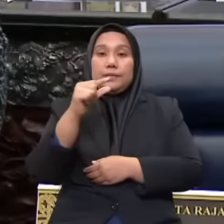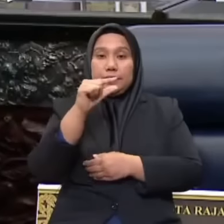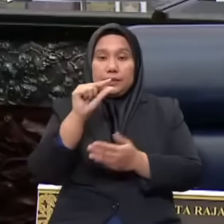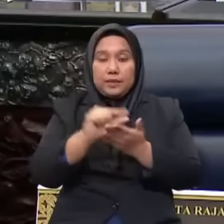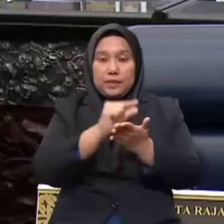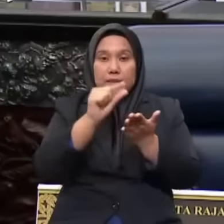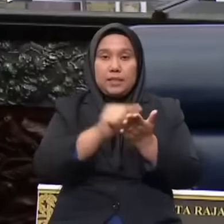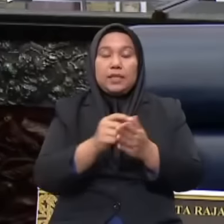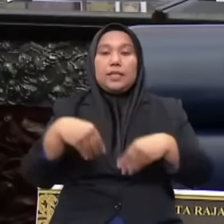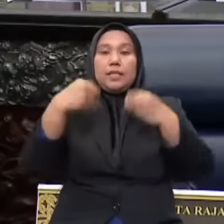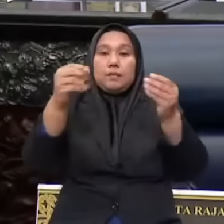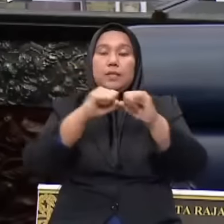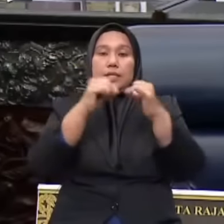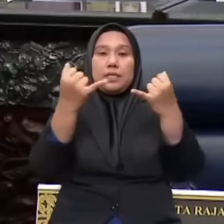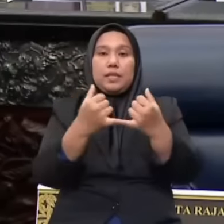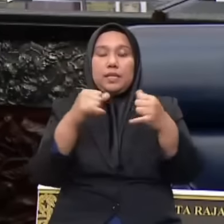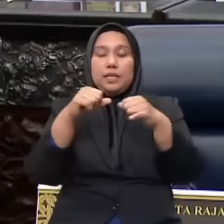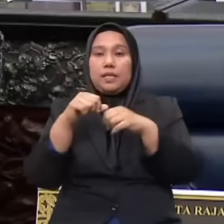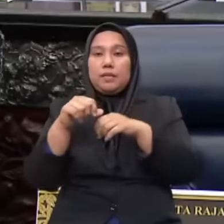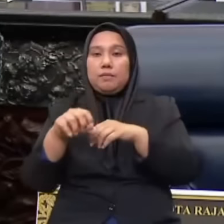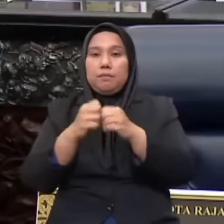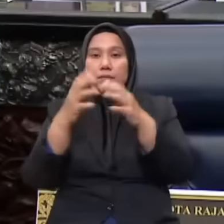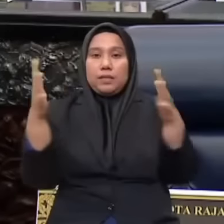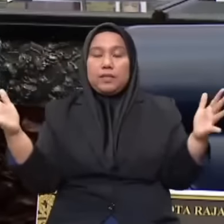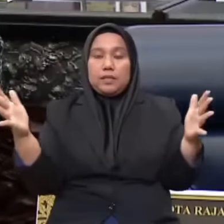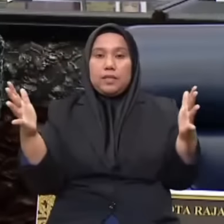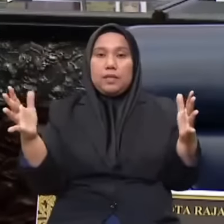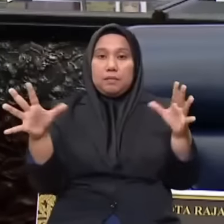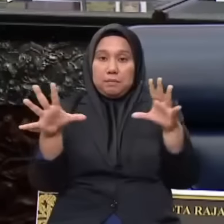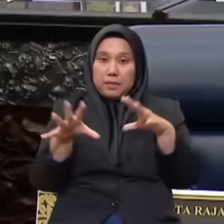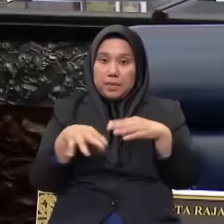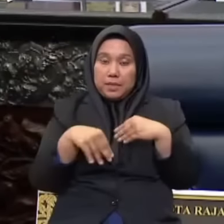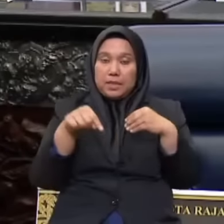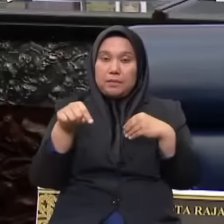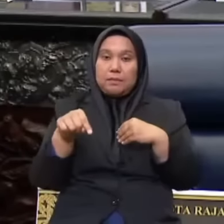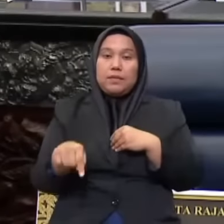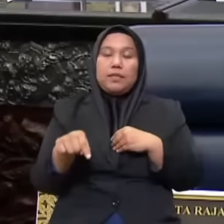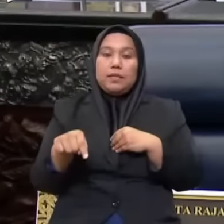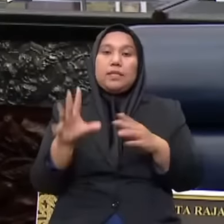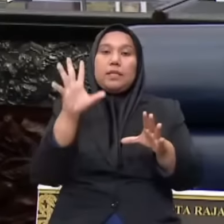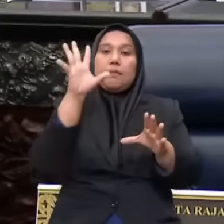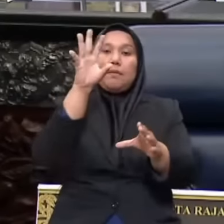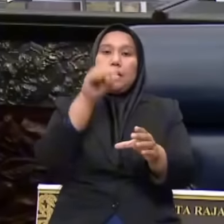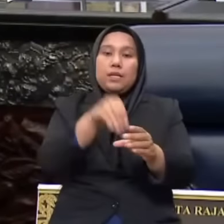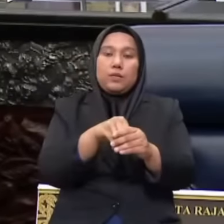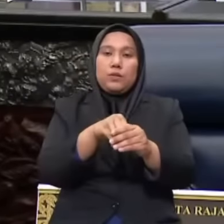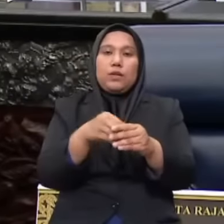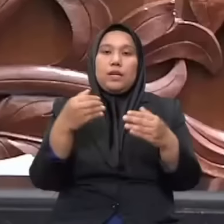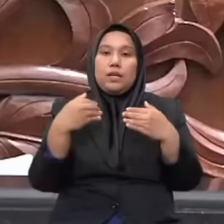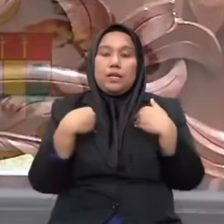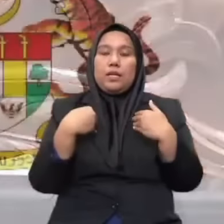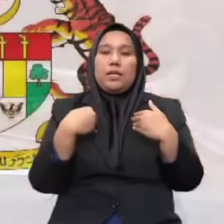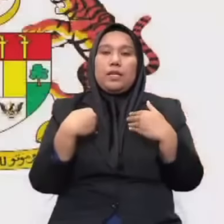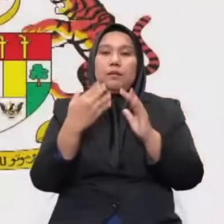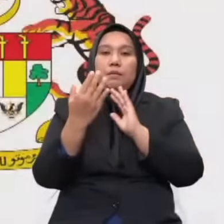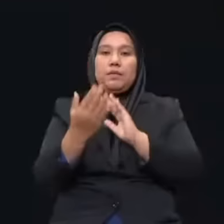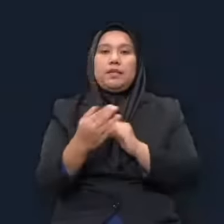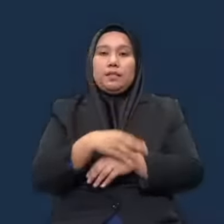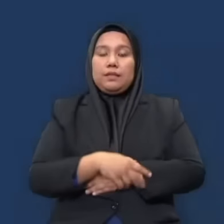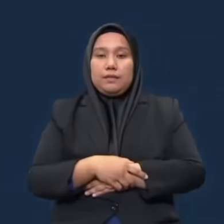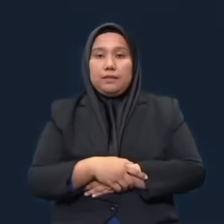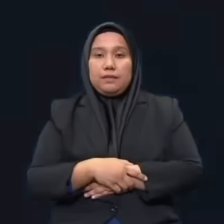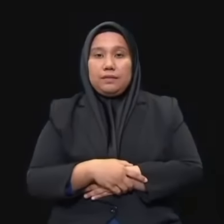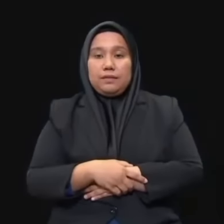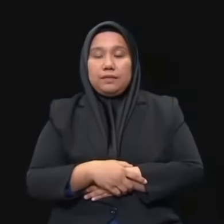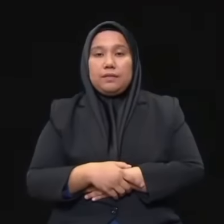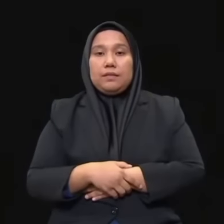besar, kecualilah penerimanya termasuk daripada yang ada kat depan. Terima kasih. Ini buruk sangka. Buat, dia kata saya buat-buat